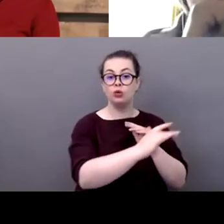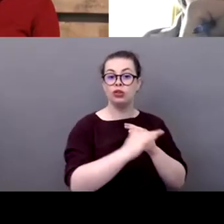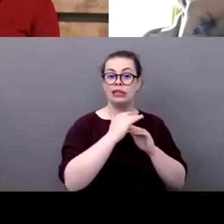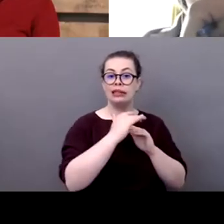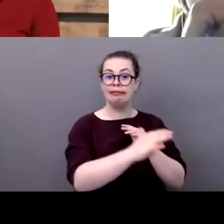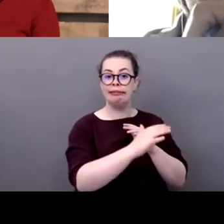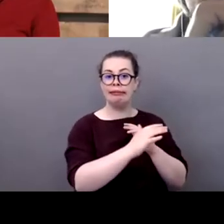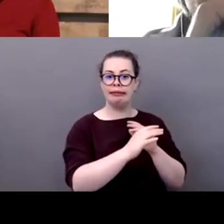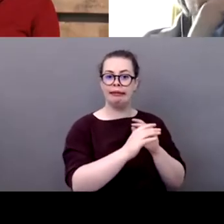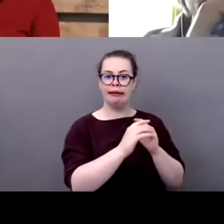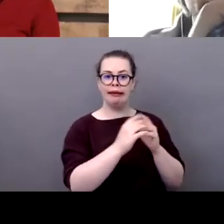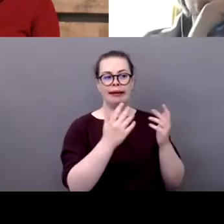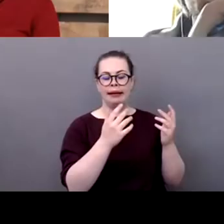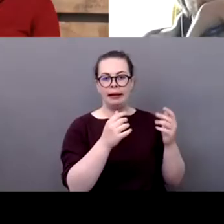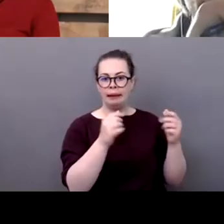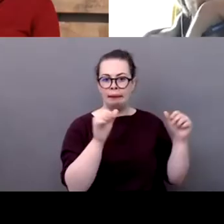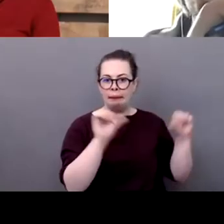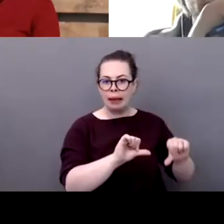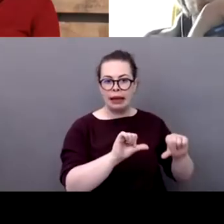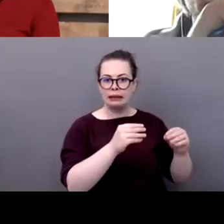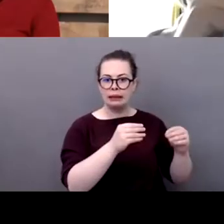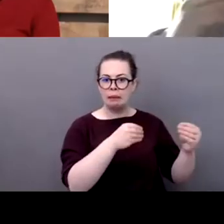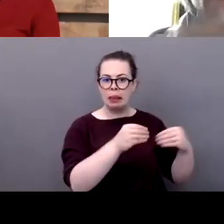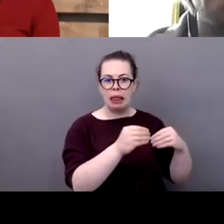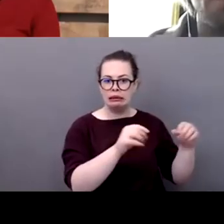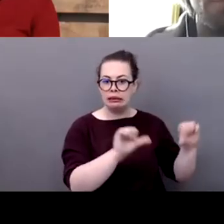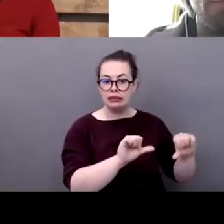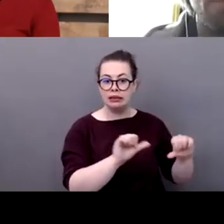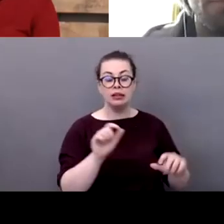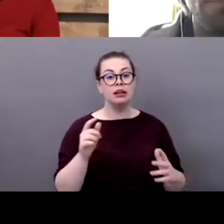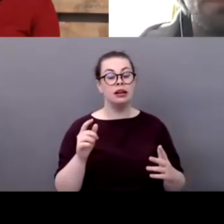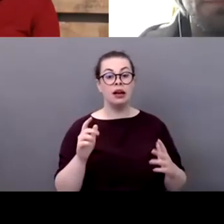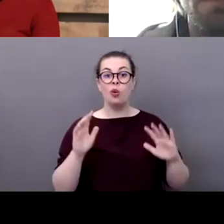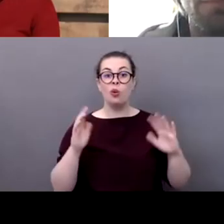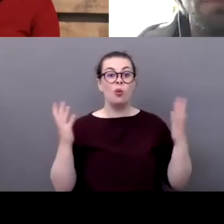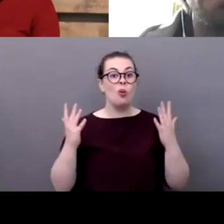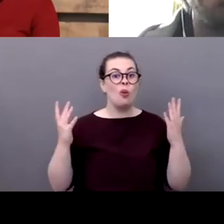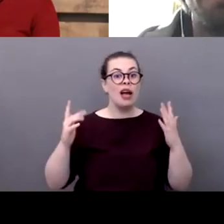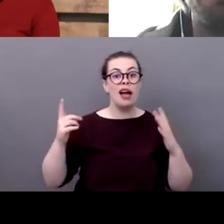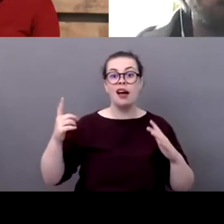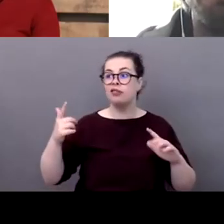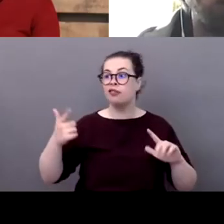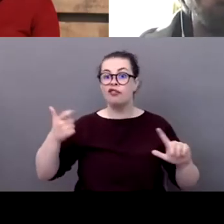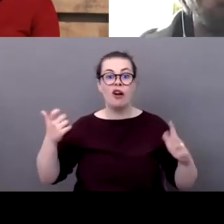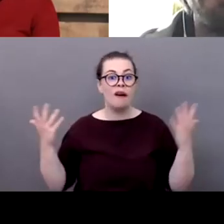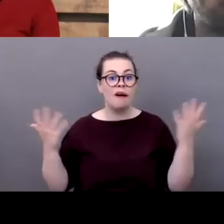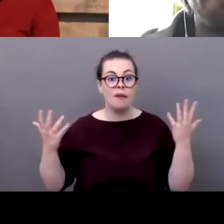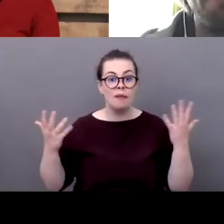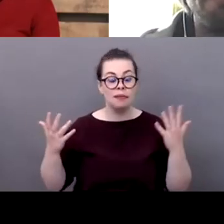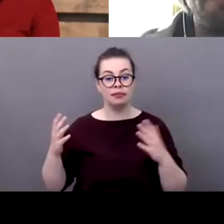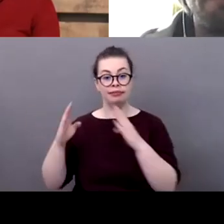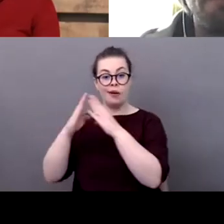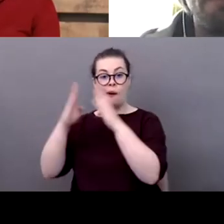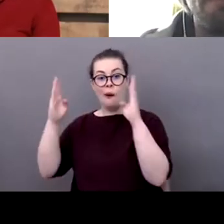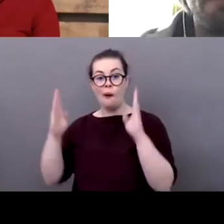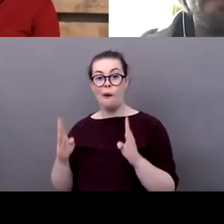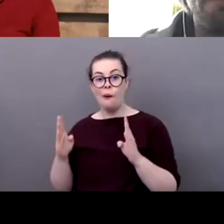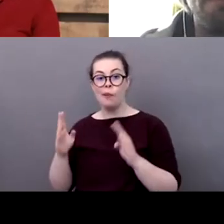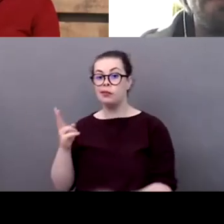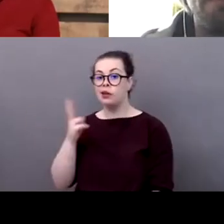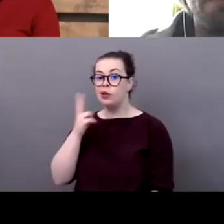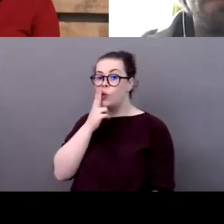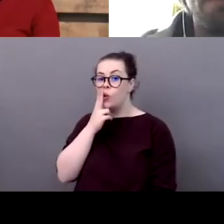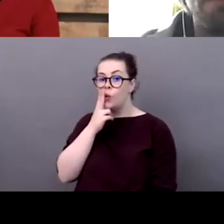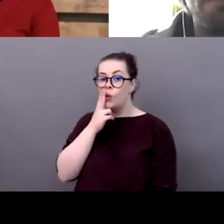forcément, on doit être attentif sur toute la chaîne. Mais je dirais du responsable politique, et c'est plutôt de bottom-up, d'abord les